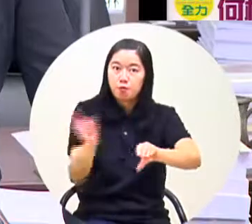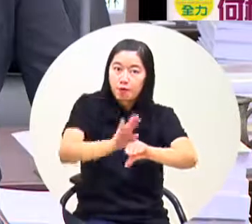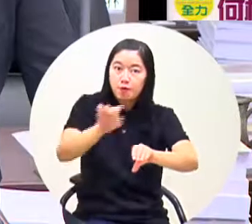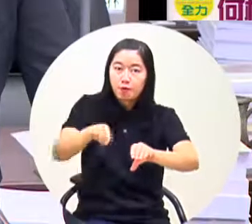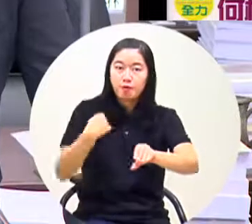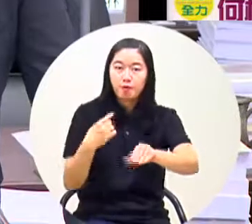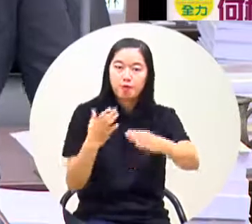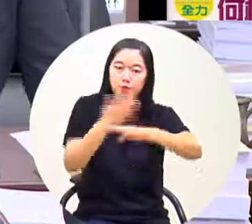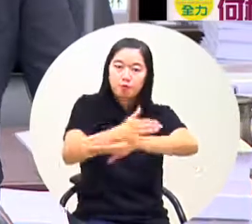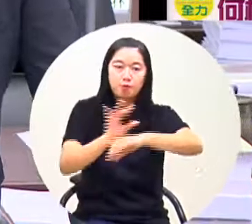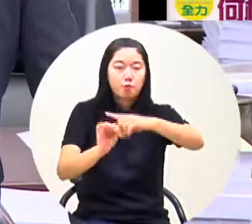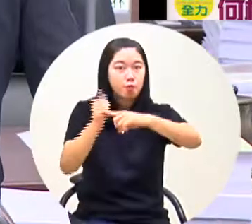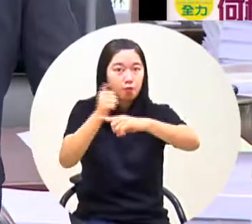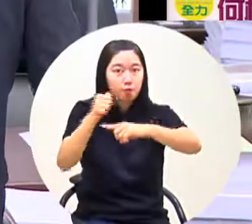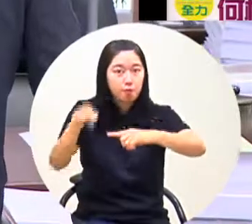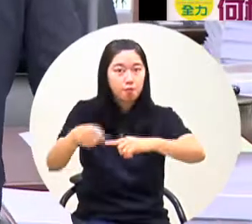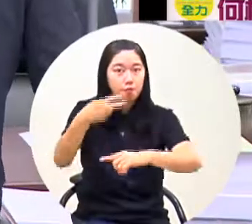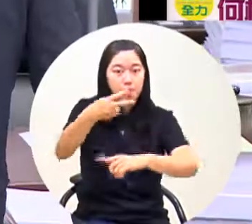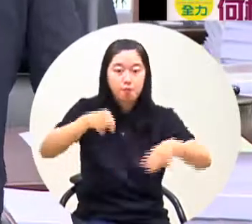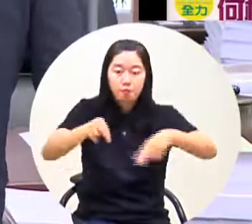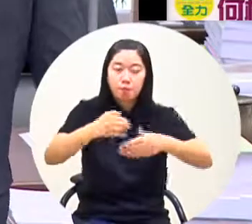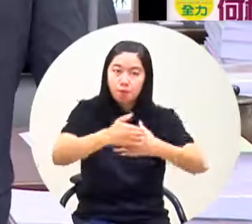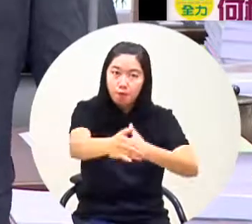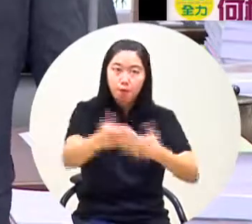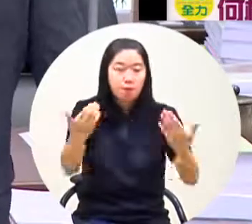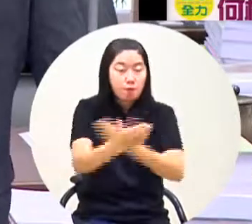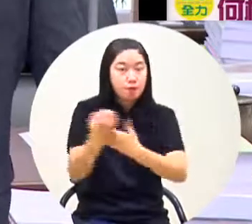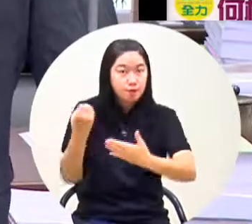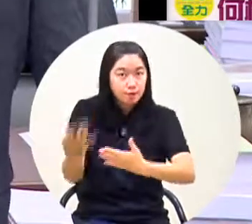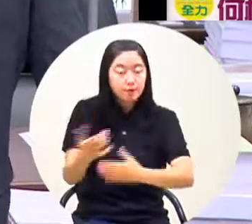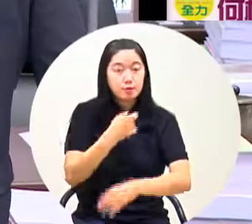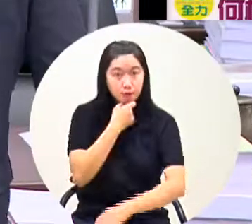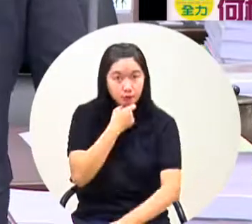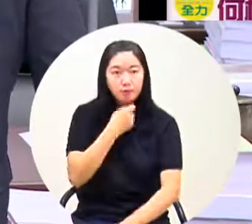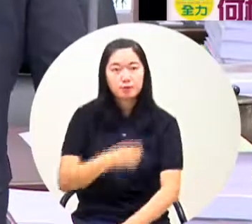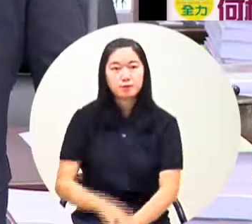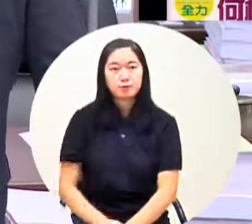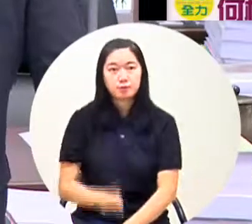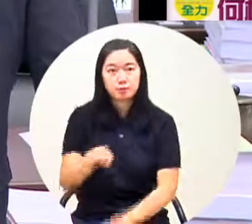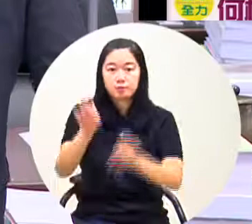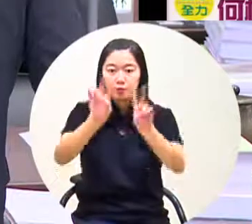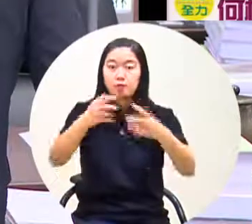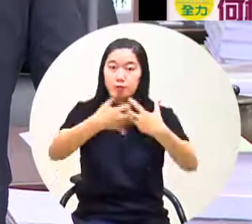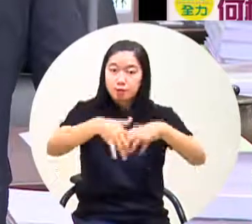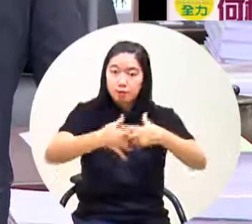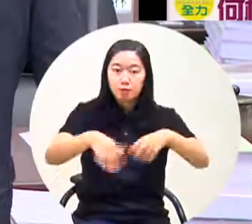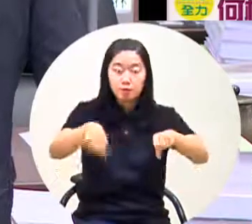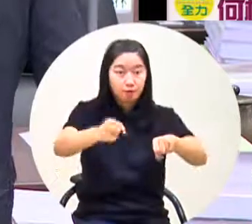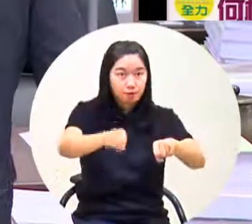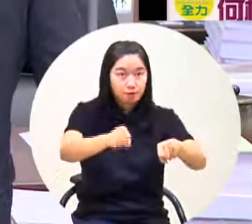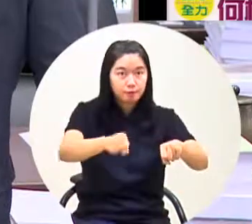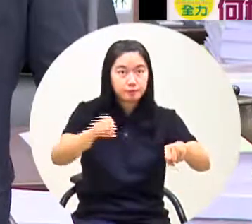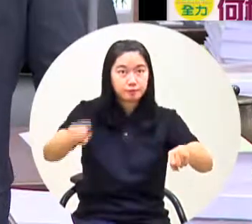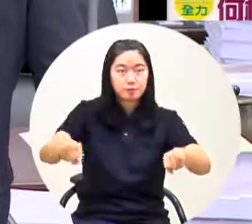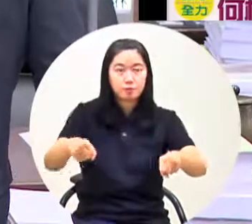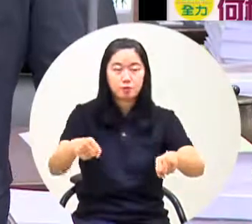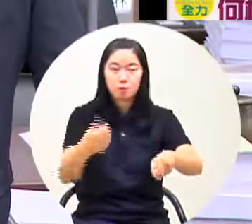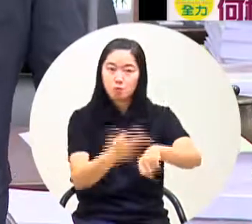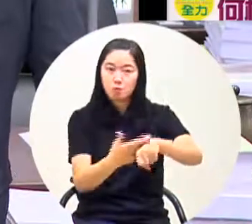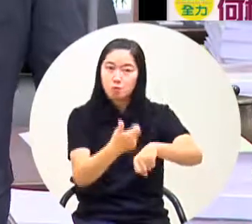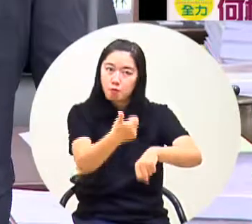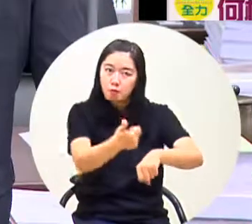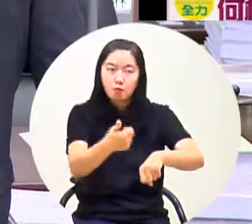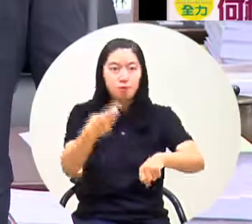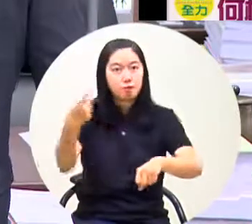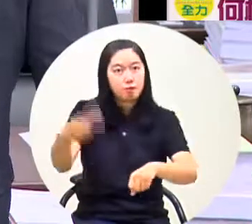成的比例愿意把二行程机车来汰换。当然，除了电动机车现在的效能越来越好，然后越